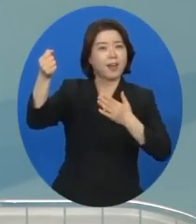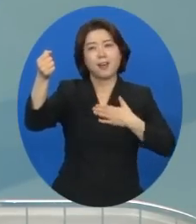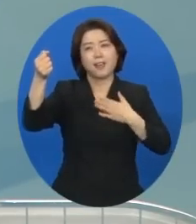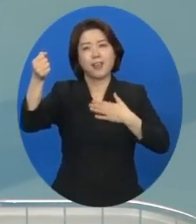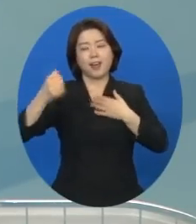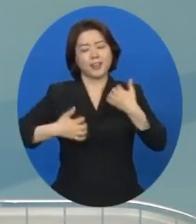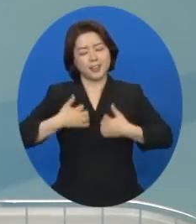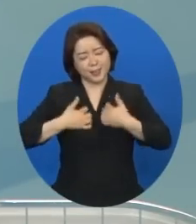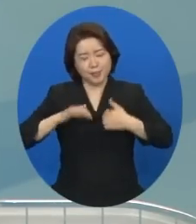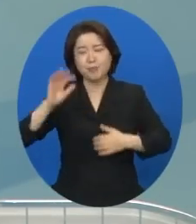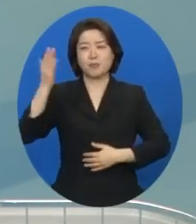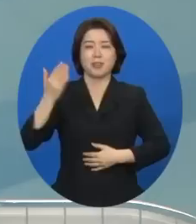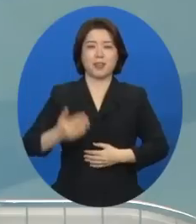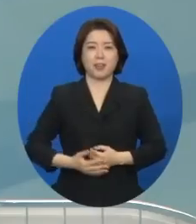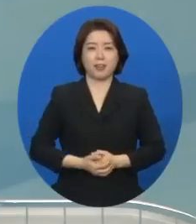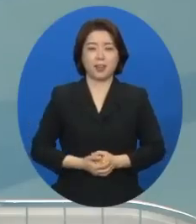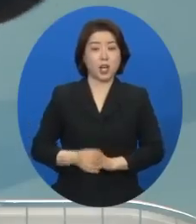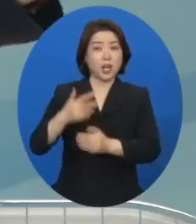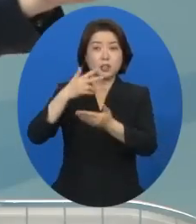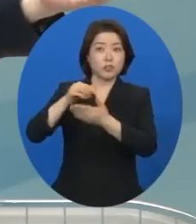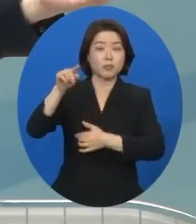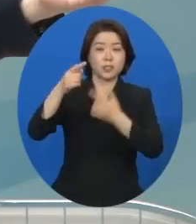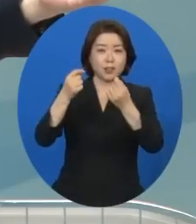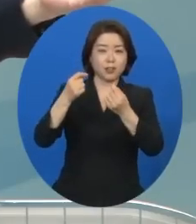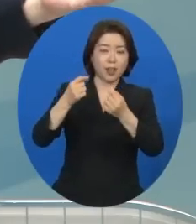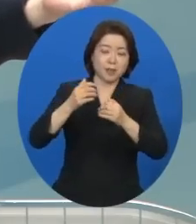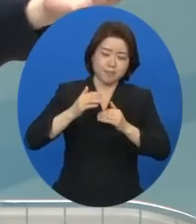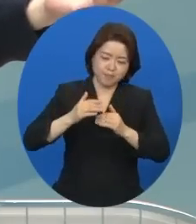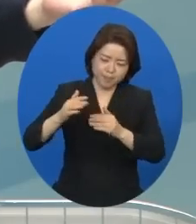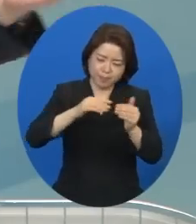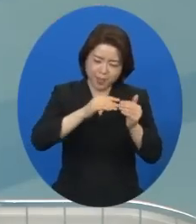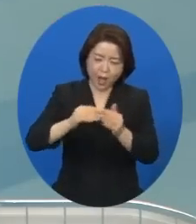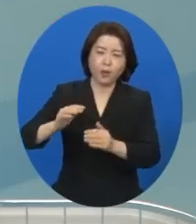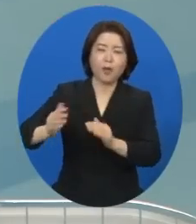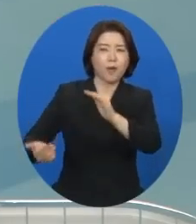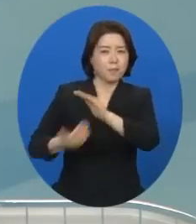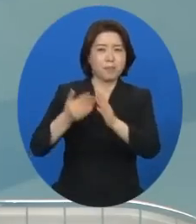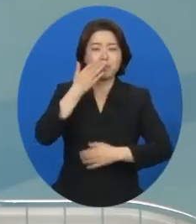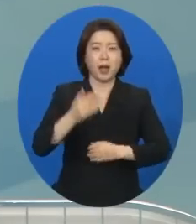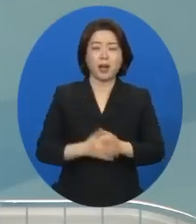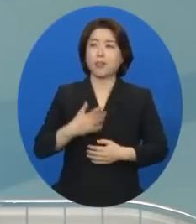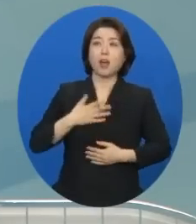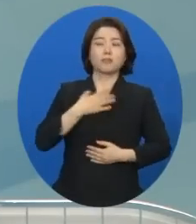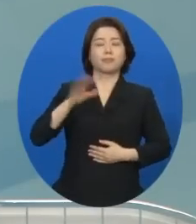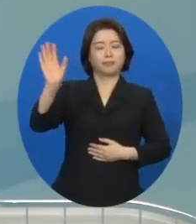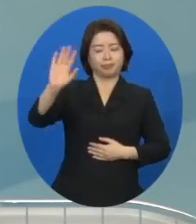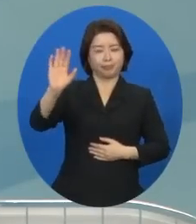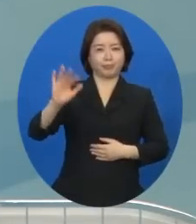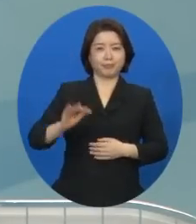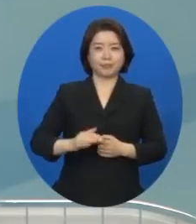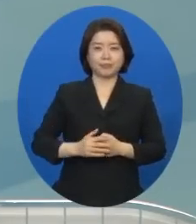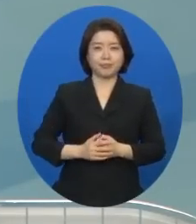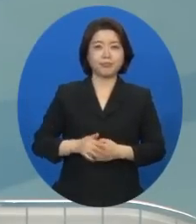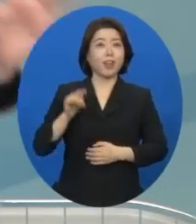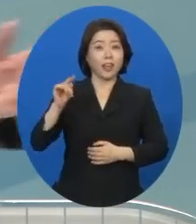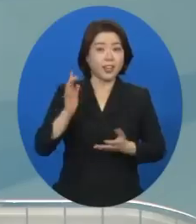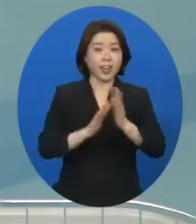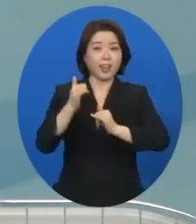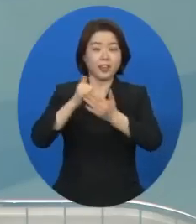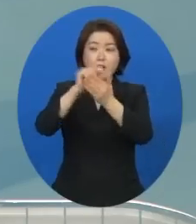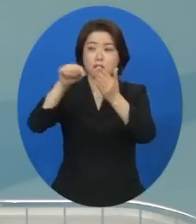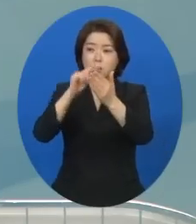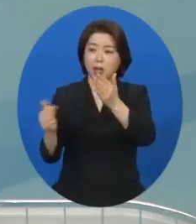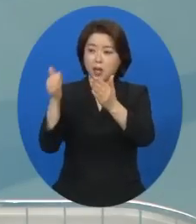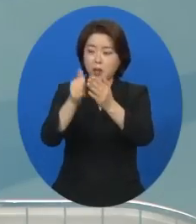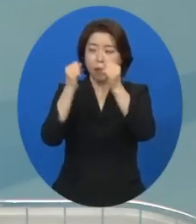저에게는 기쁨입니다. 주님이 그렇게 하실 것입니다. 저 걱정 안 하겠습니다. 그게 예수님 안에